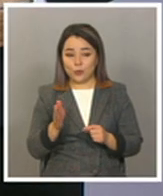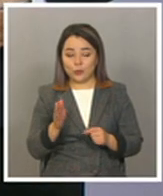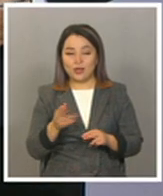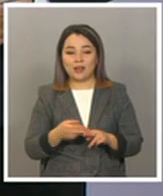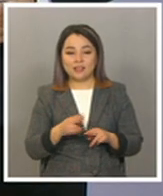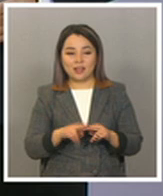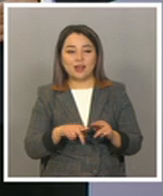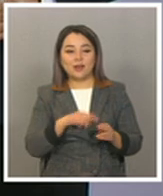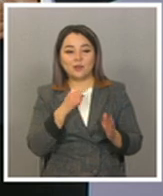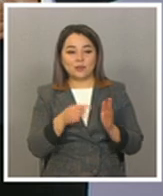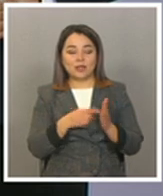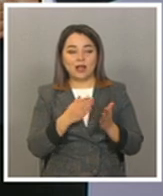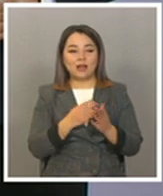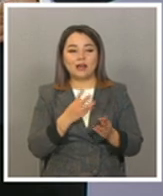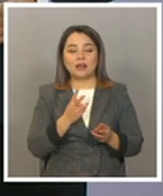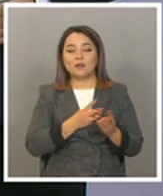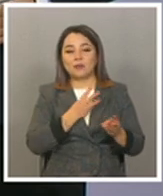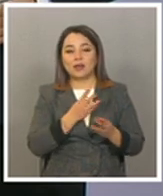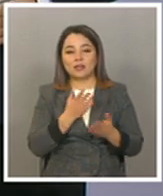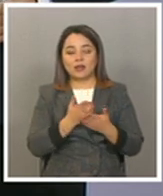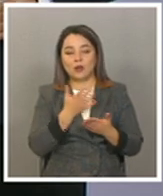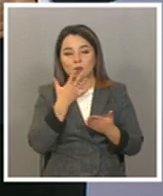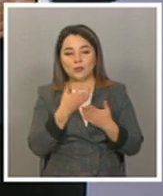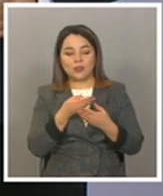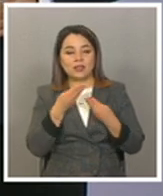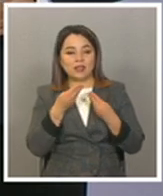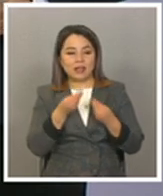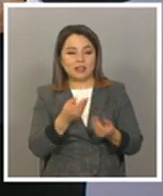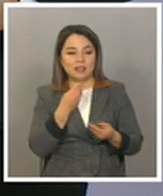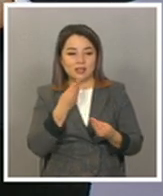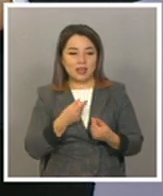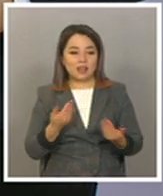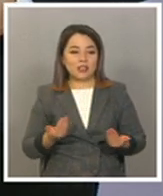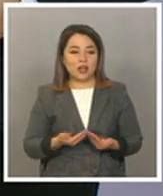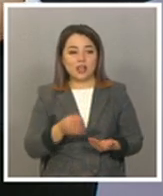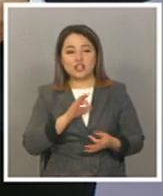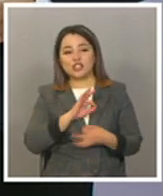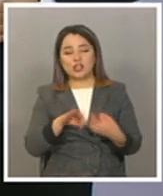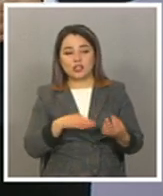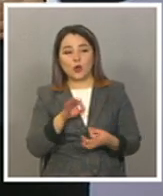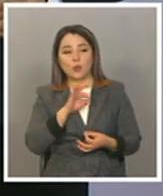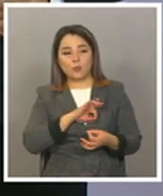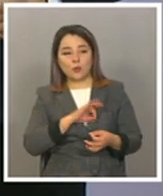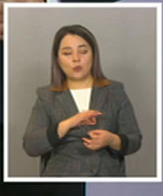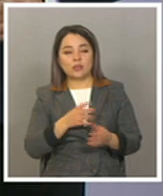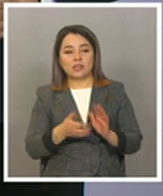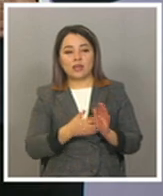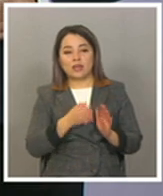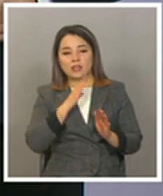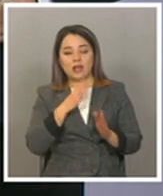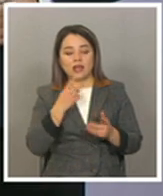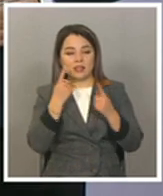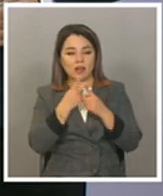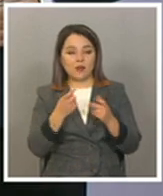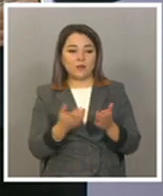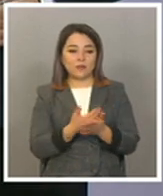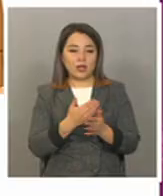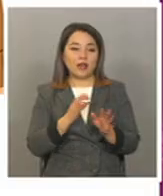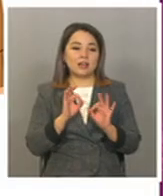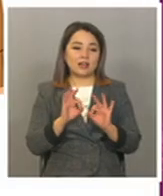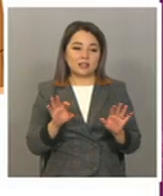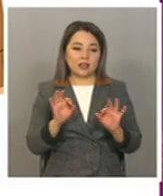Междометия могут эмоционально украсить нашу речь, но излишнее их употребление приводит к недостаточной информативности